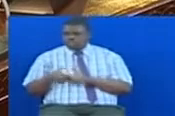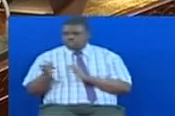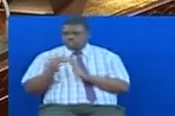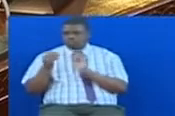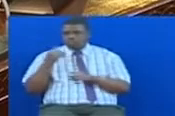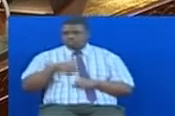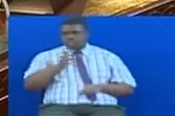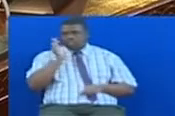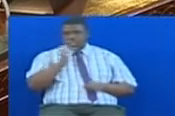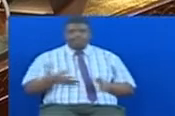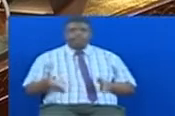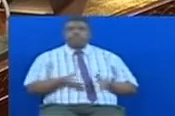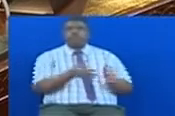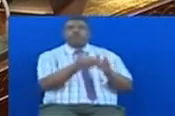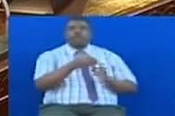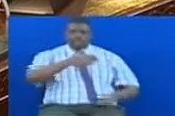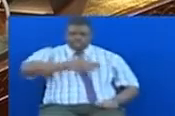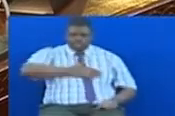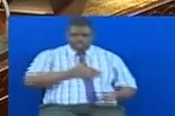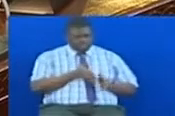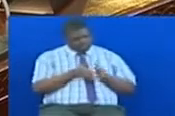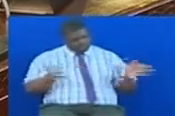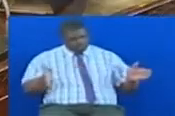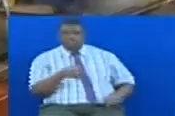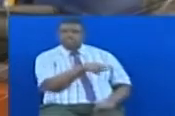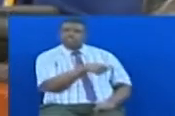serikali za mitaa. Asante kwa nafasi.